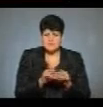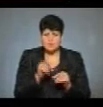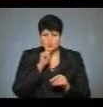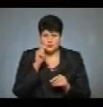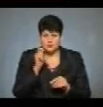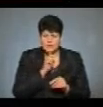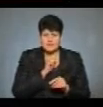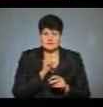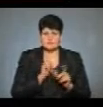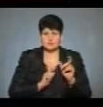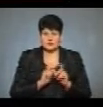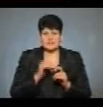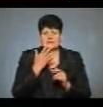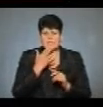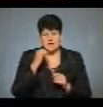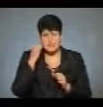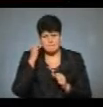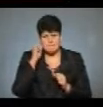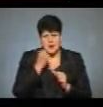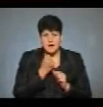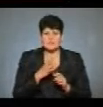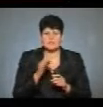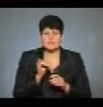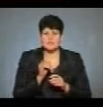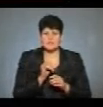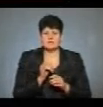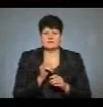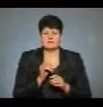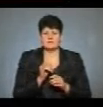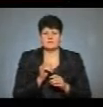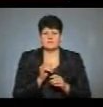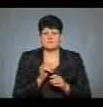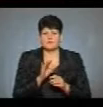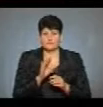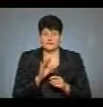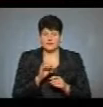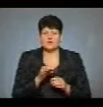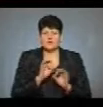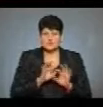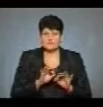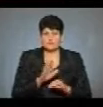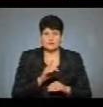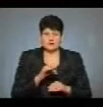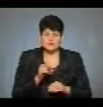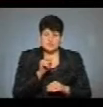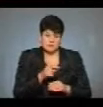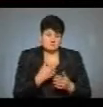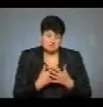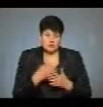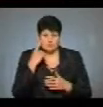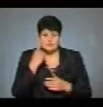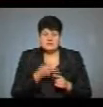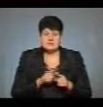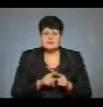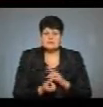інститутом національної пам'яті та громадською організацією «Меморіал Південна Волинь». Розповів Володимир Харчук. За його припущенням, це